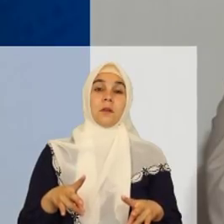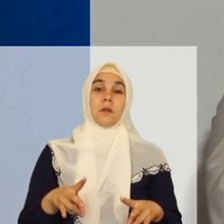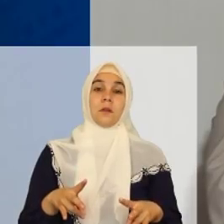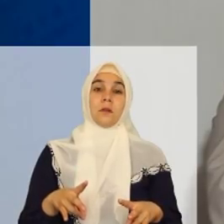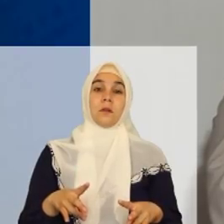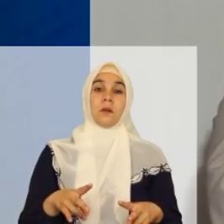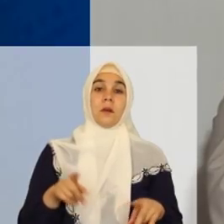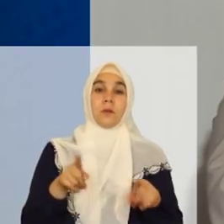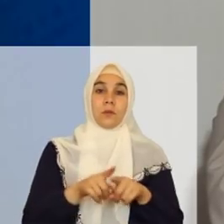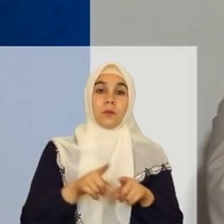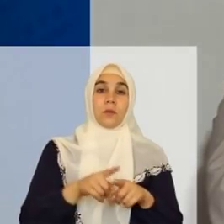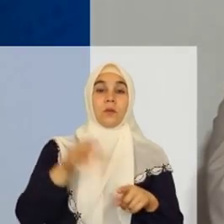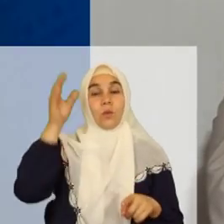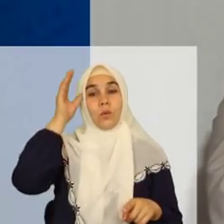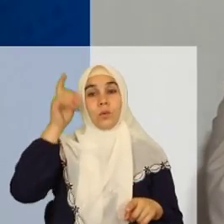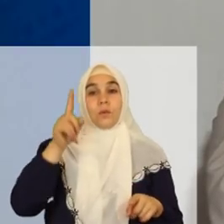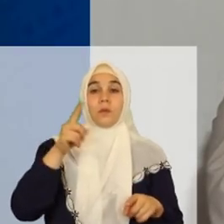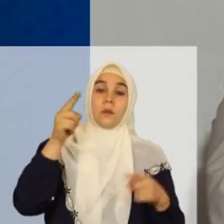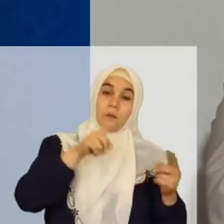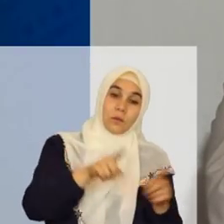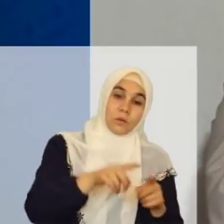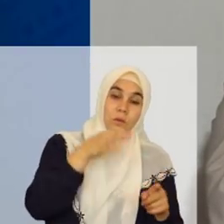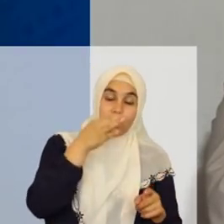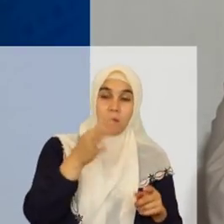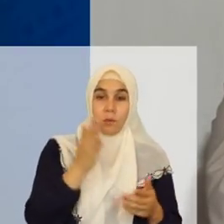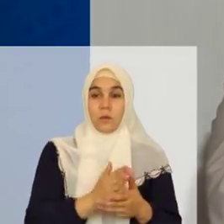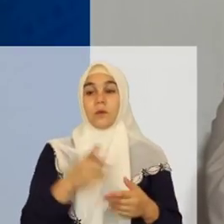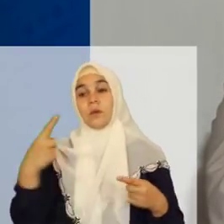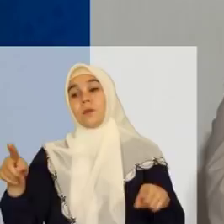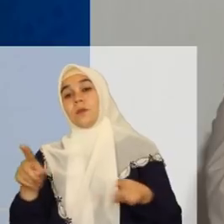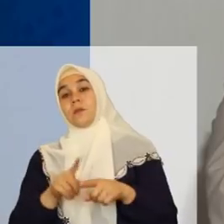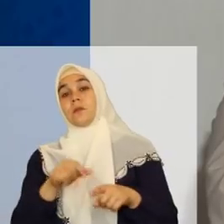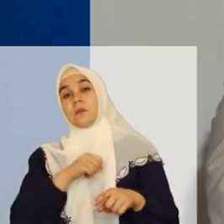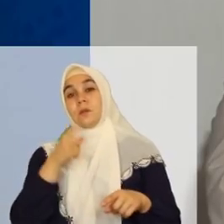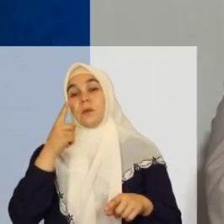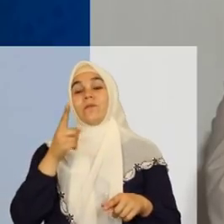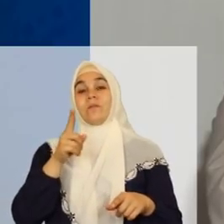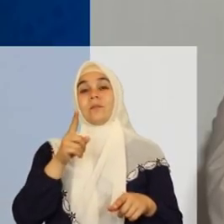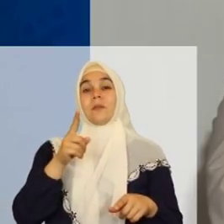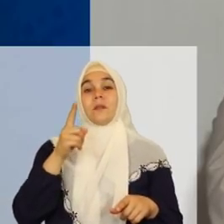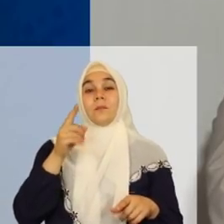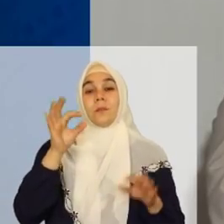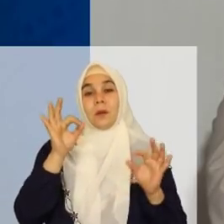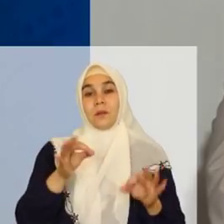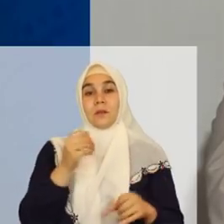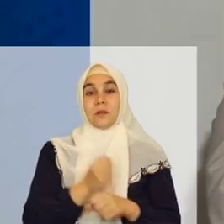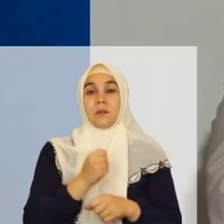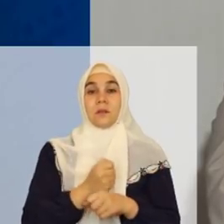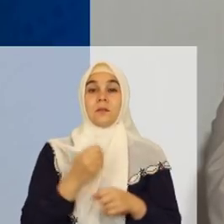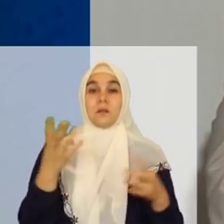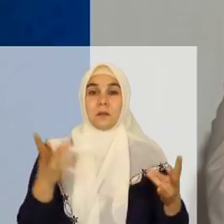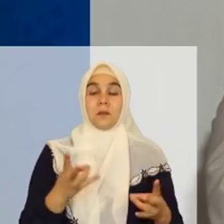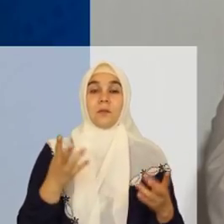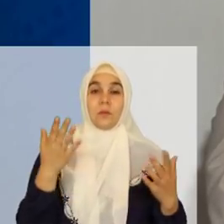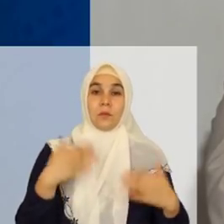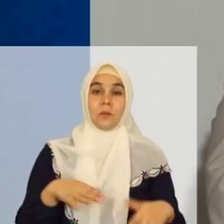urush janjal qilmaslik kerak. U tarafini aytgan ulamolar ham bor, bu tarafini aytgan ulamolar ham bor. Birov bir tarafini, ikkinchi tarafini